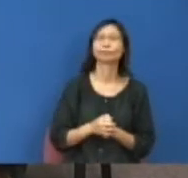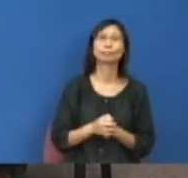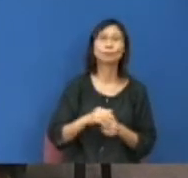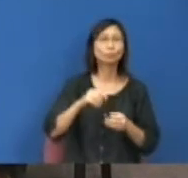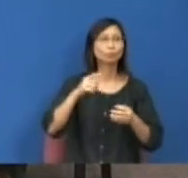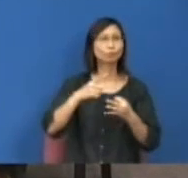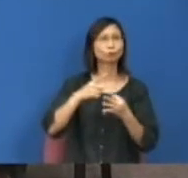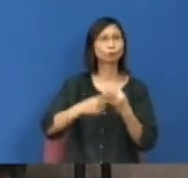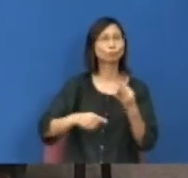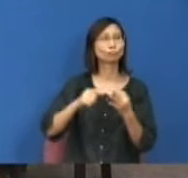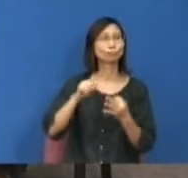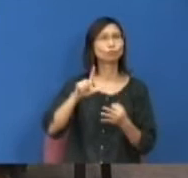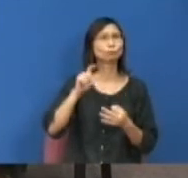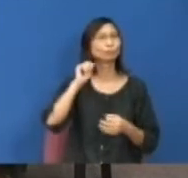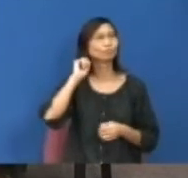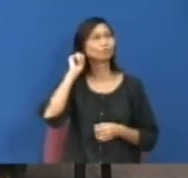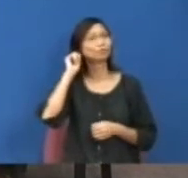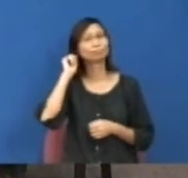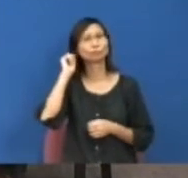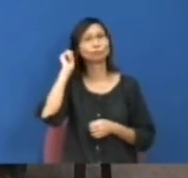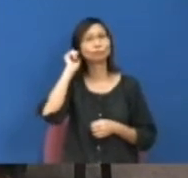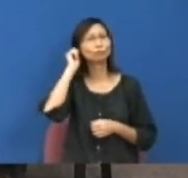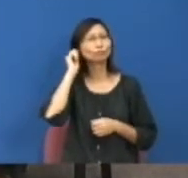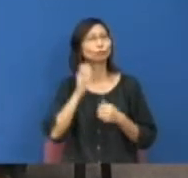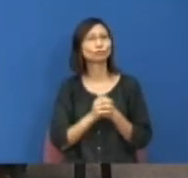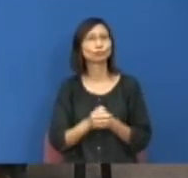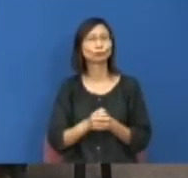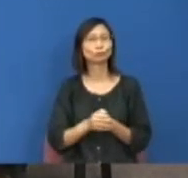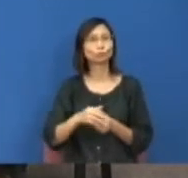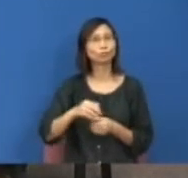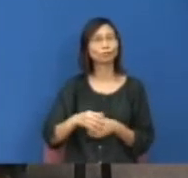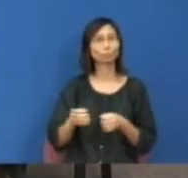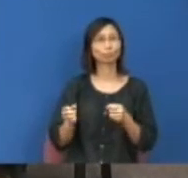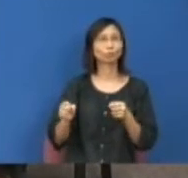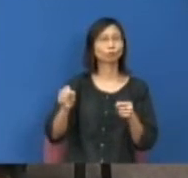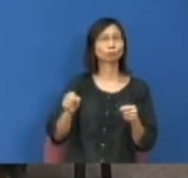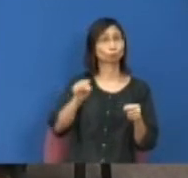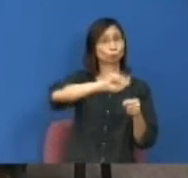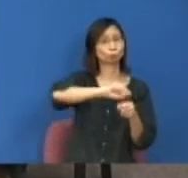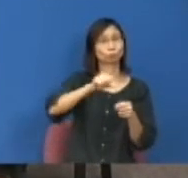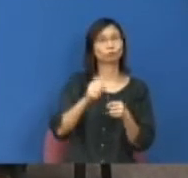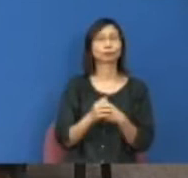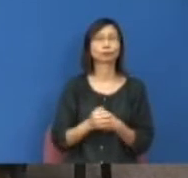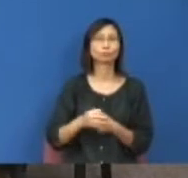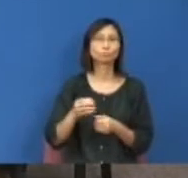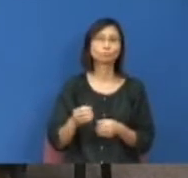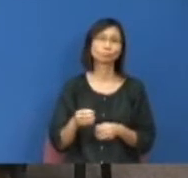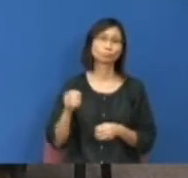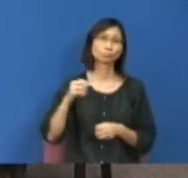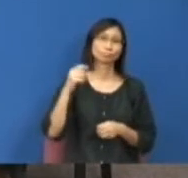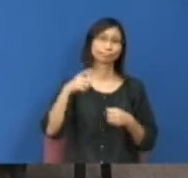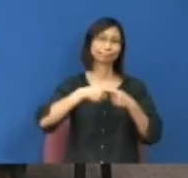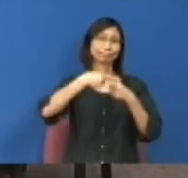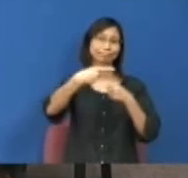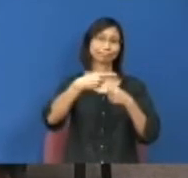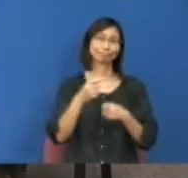複句語，即是他是呢，其實三句講完，佢用15句講嘅。第一，多